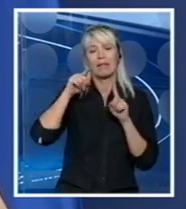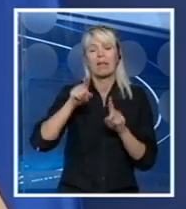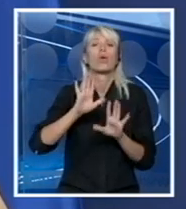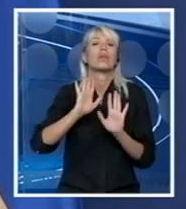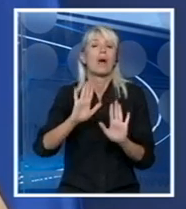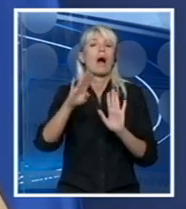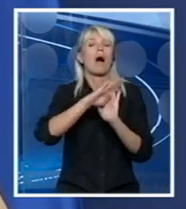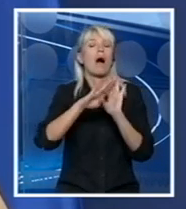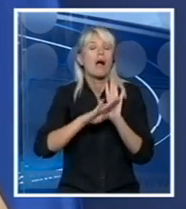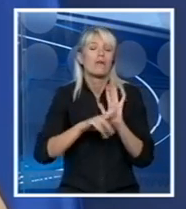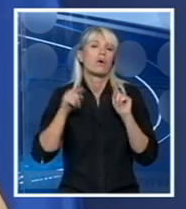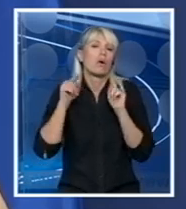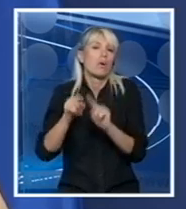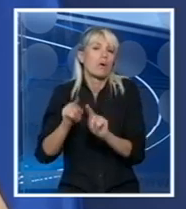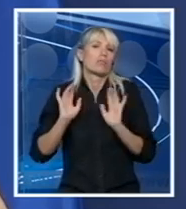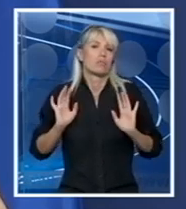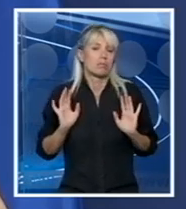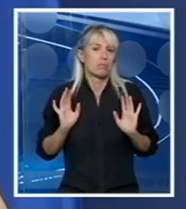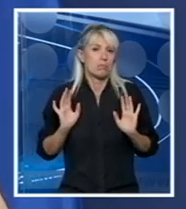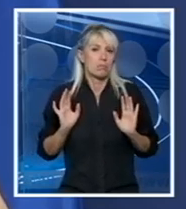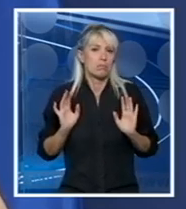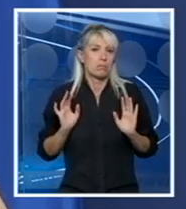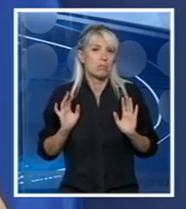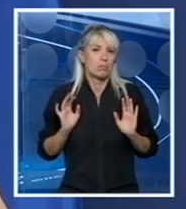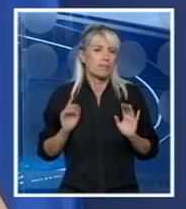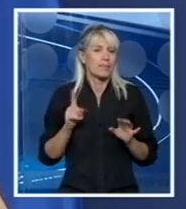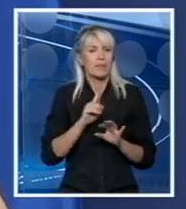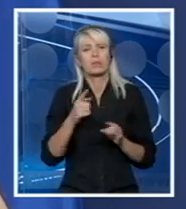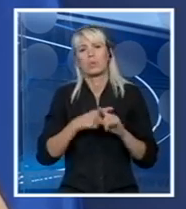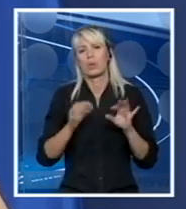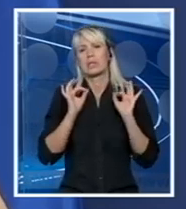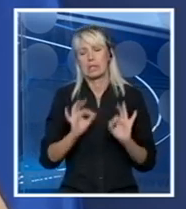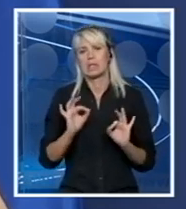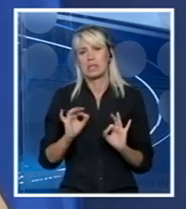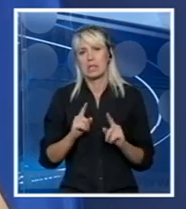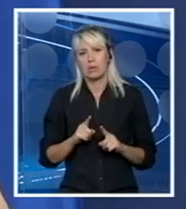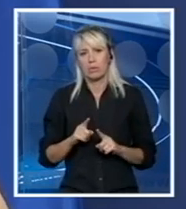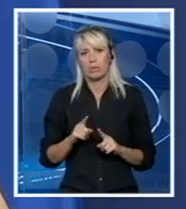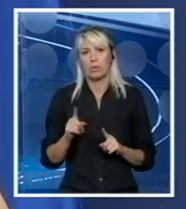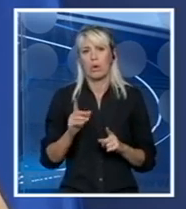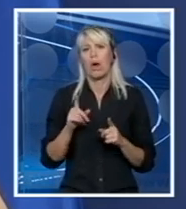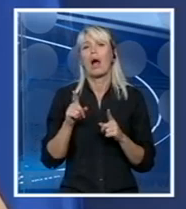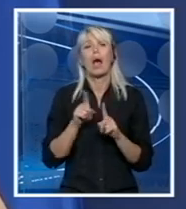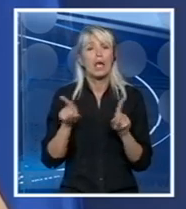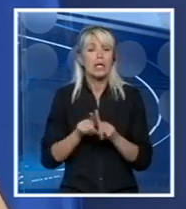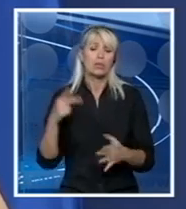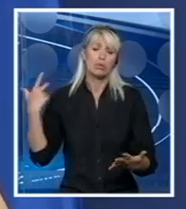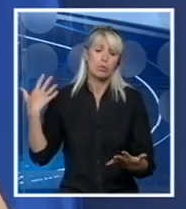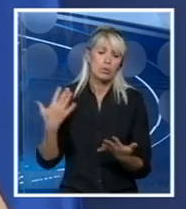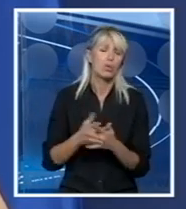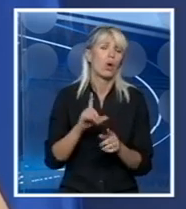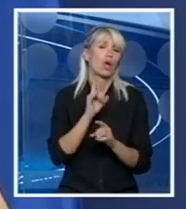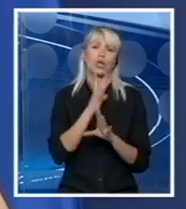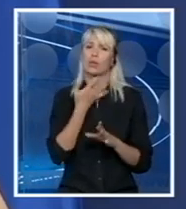postupak i da ništa neće da se ne bi trebalo ni na koji način da se razlikuje. Ako neka